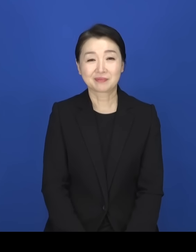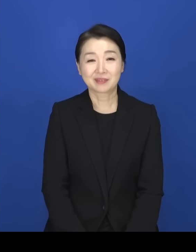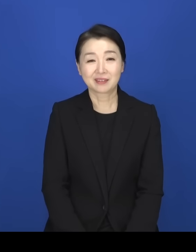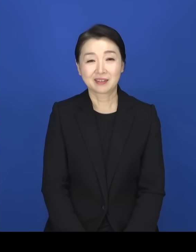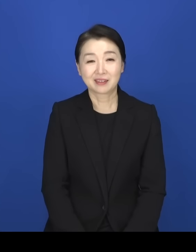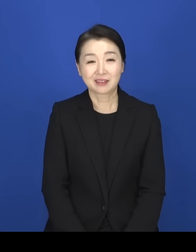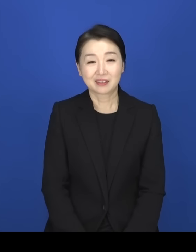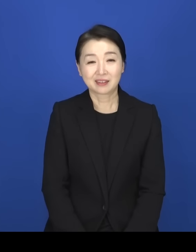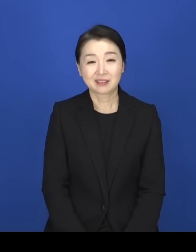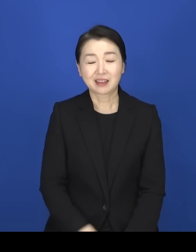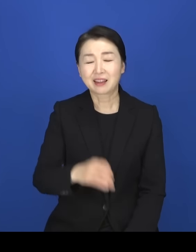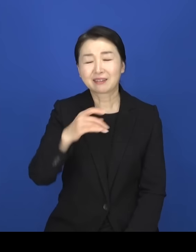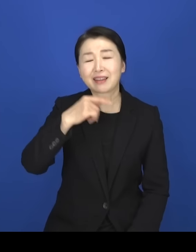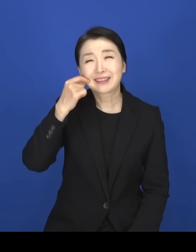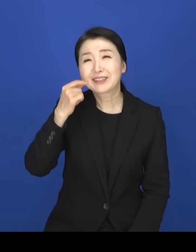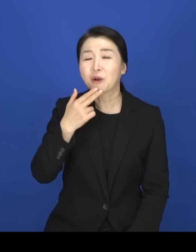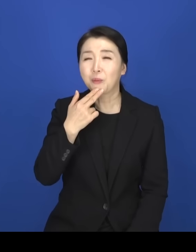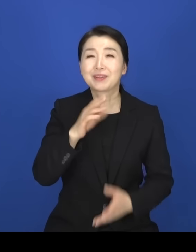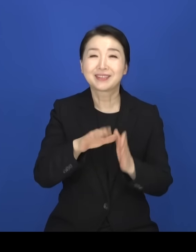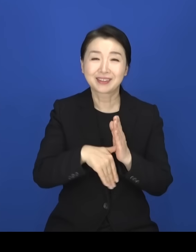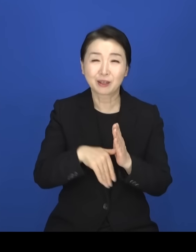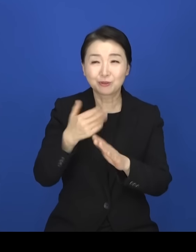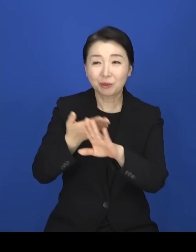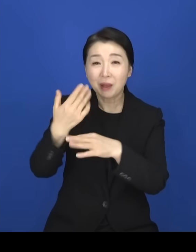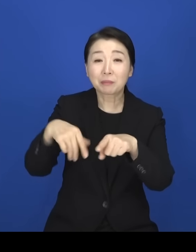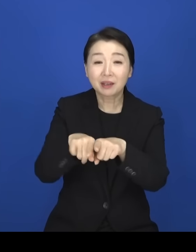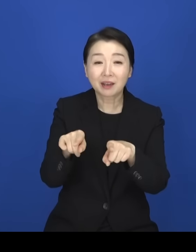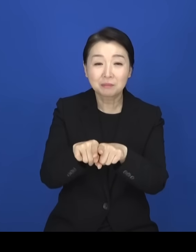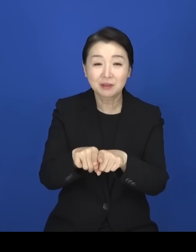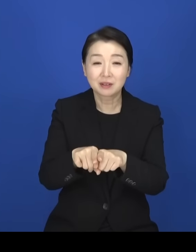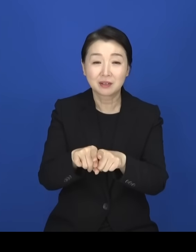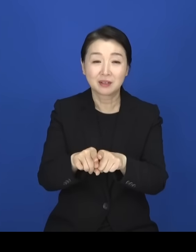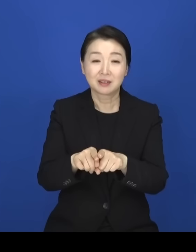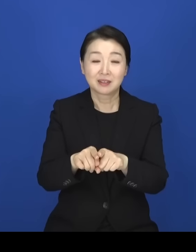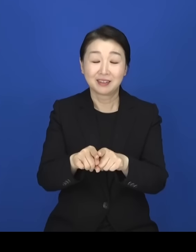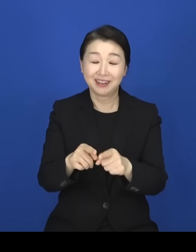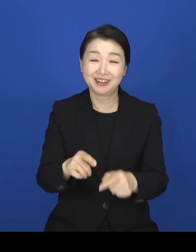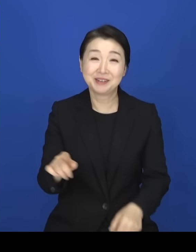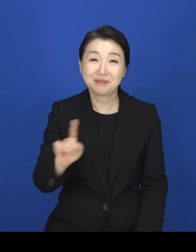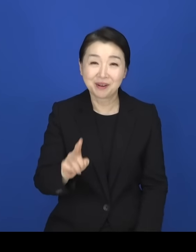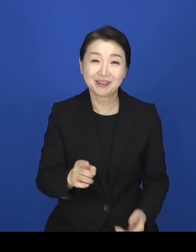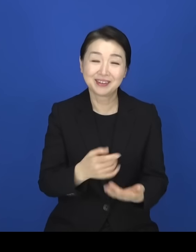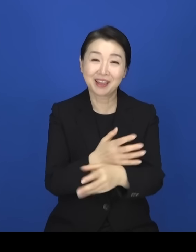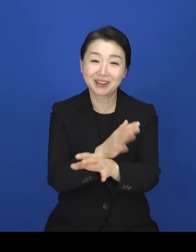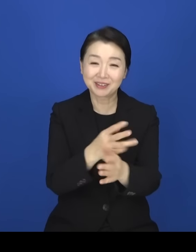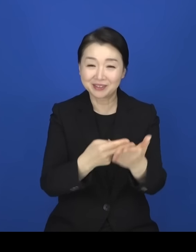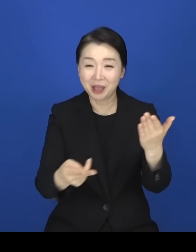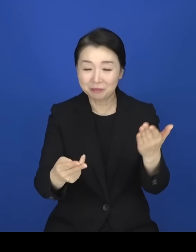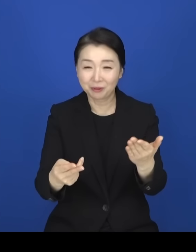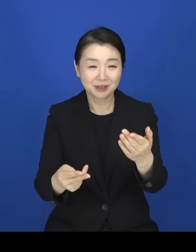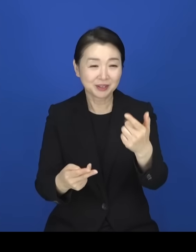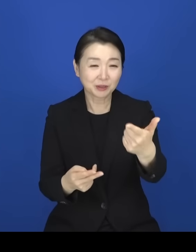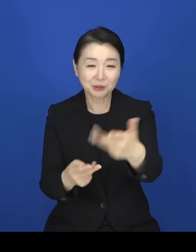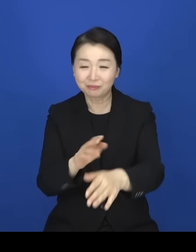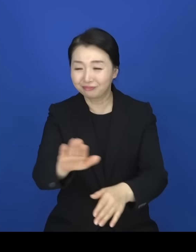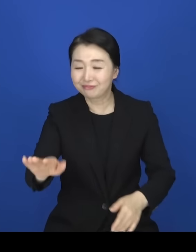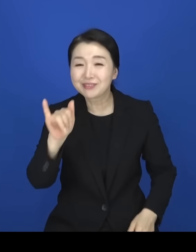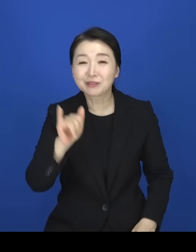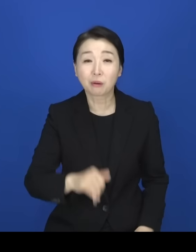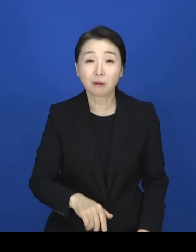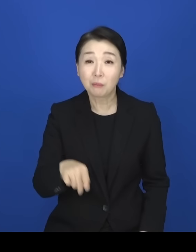때는 모 선배들이랑 막 같이 가면 그 나이트 테이블에 개콘 대본이 한 6개 있어요. 뭐야?